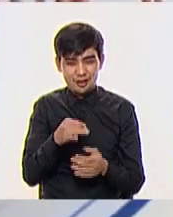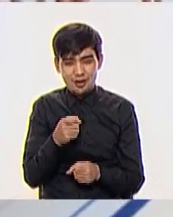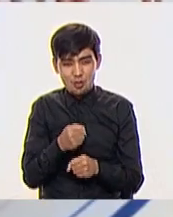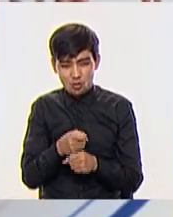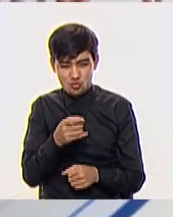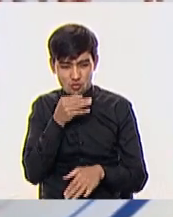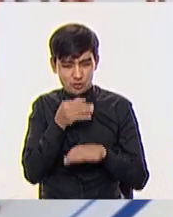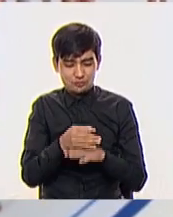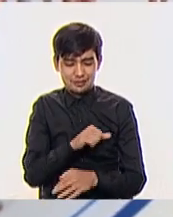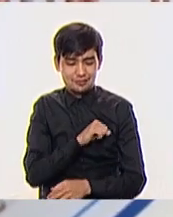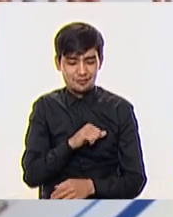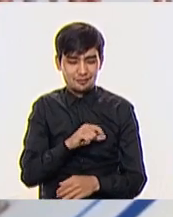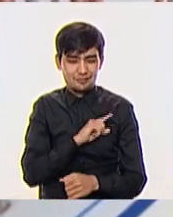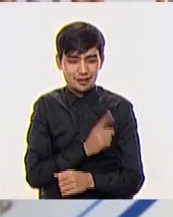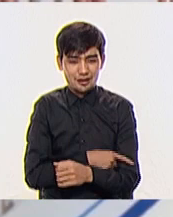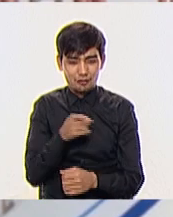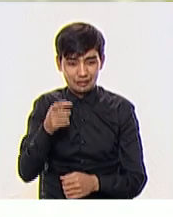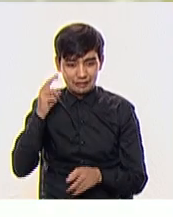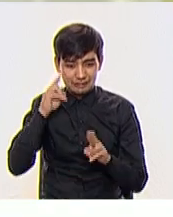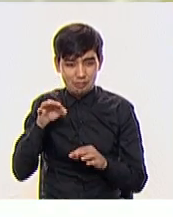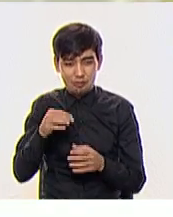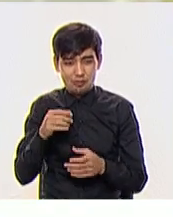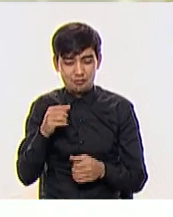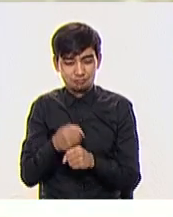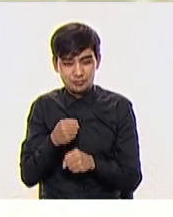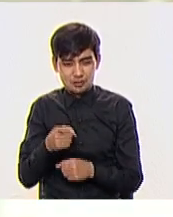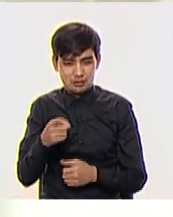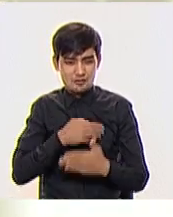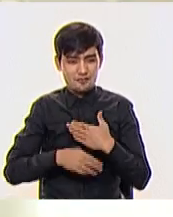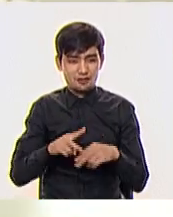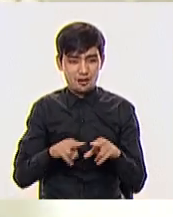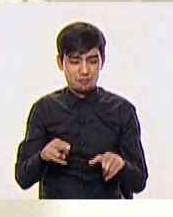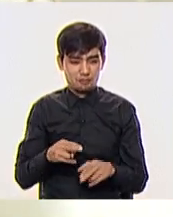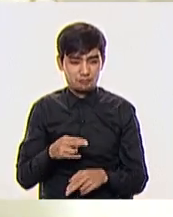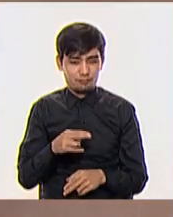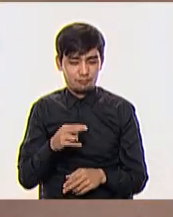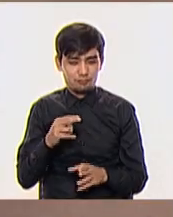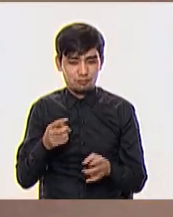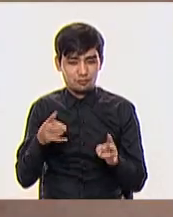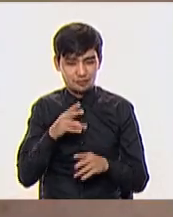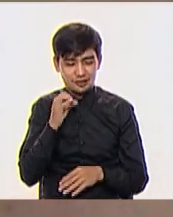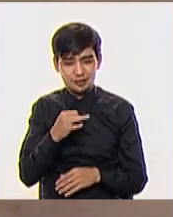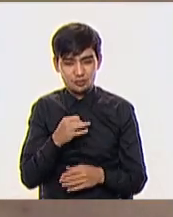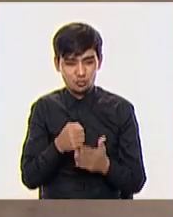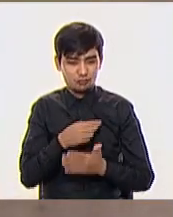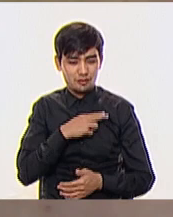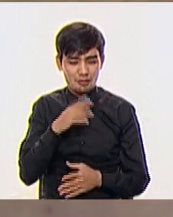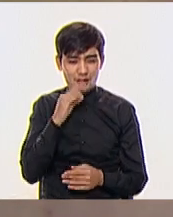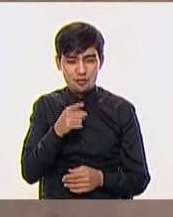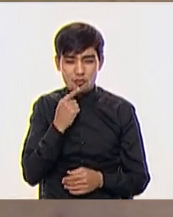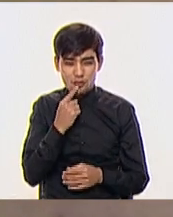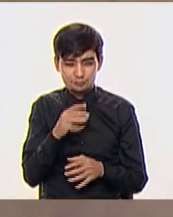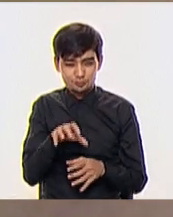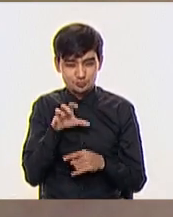үлкен жауапкершілік. Білместіктің соңы адамды мүгедектікке дейін апару мүмкін екенін айтады. Тіпті денеден қан шығару